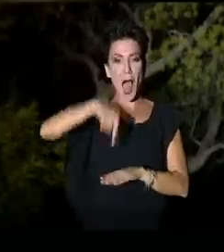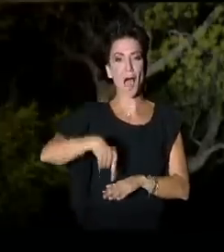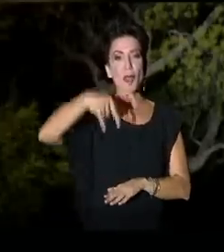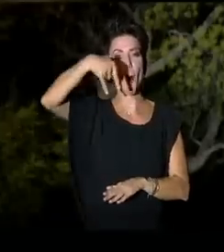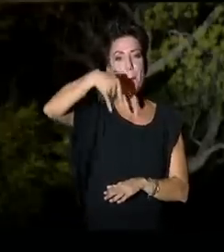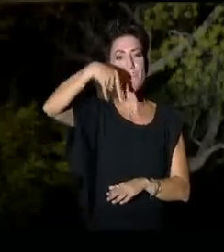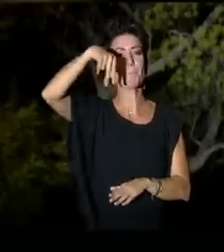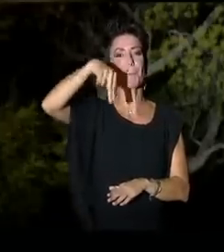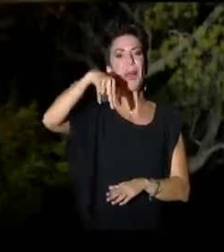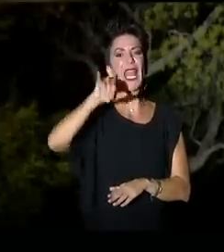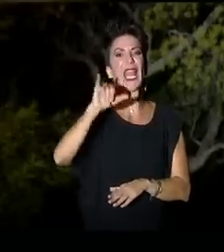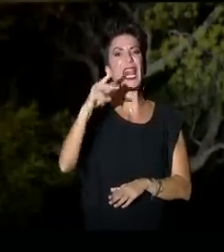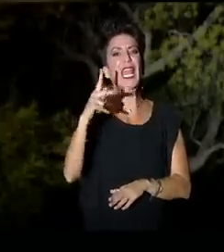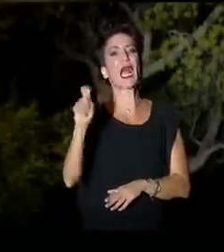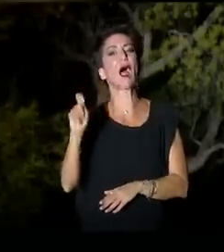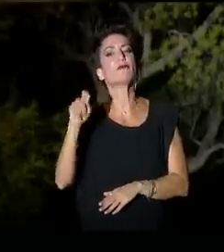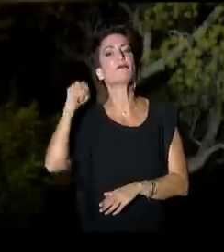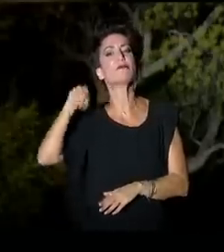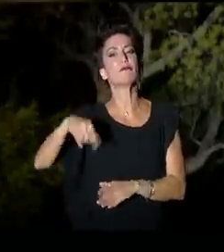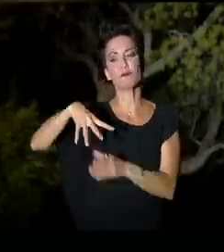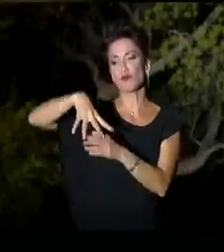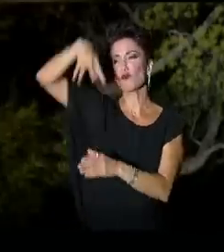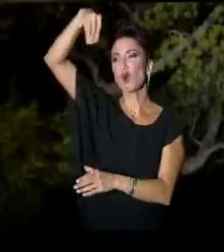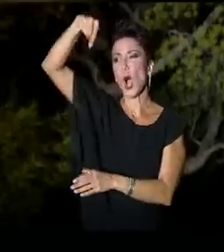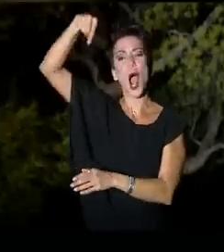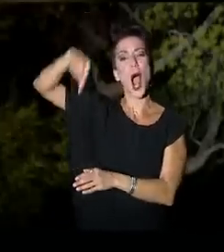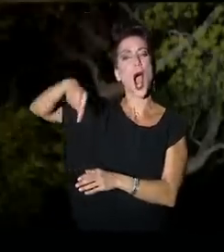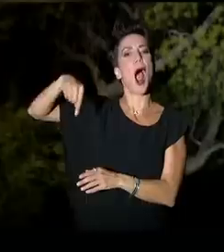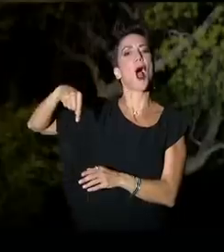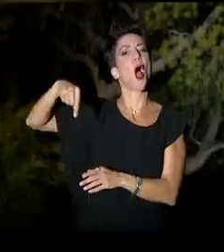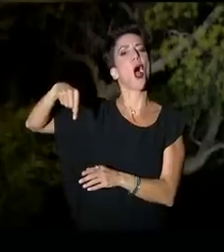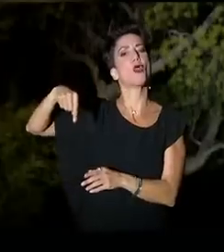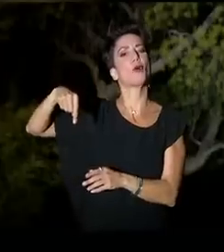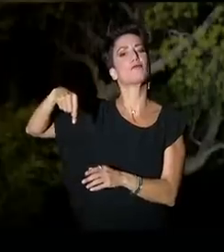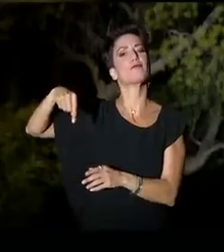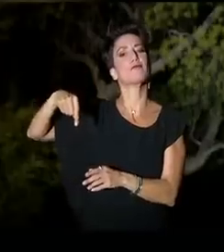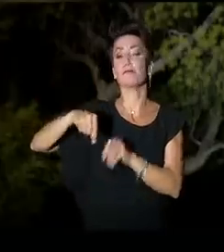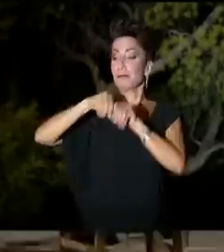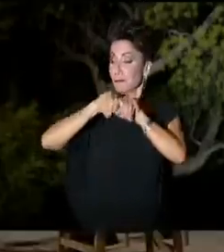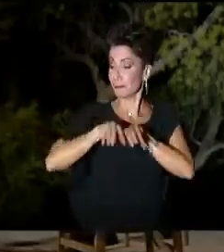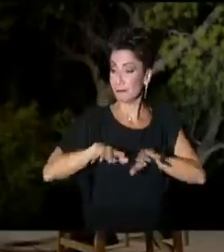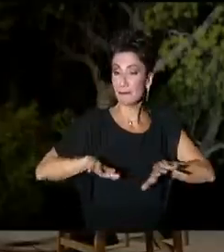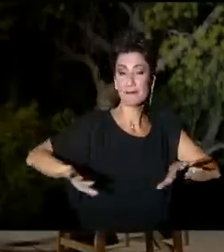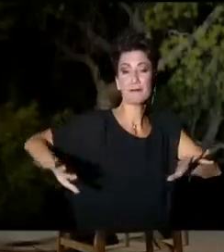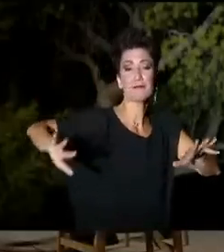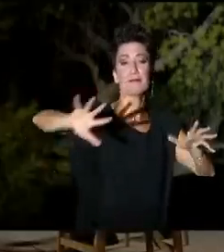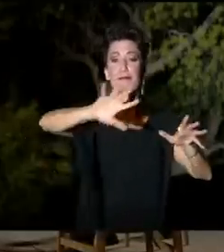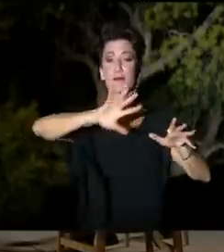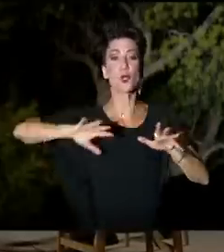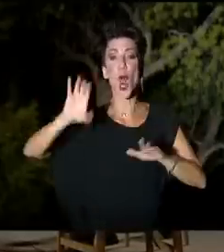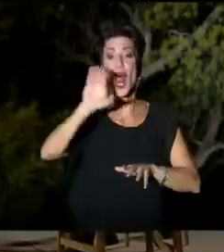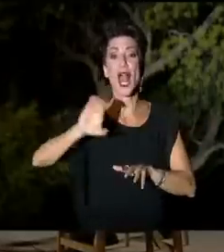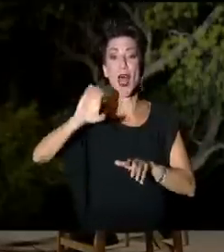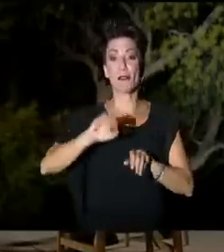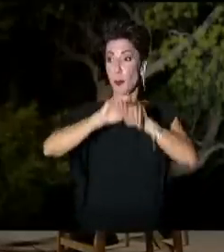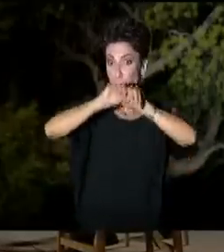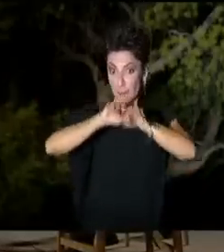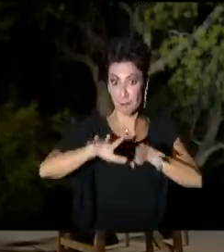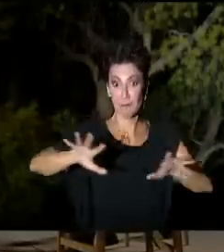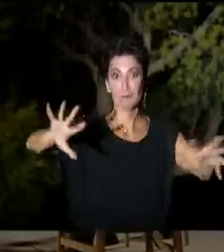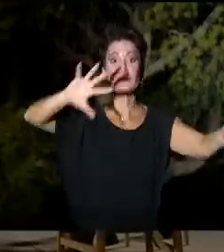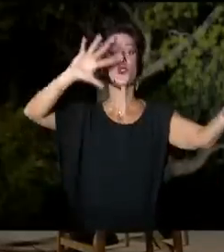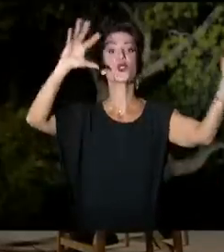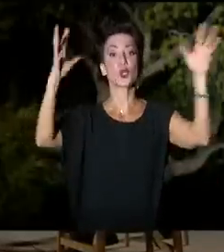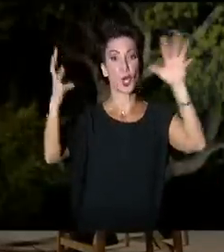Οικοδομήθηκαν μετά στην Ήπειρό μας για να απλωθούν σε ολόκληρη τη γη και έγιναν